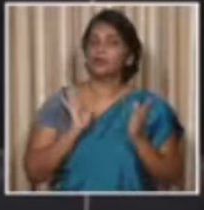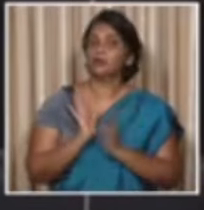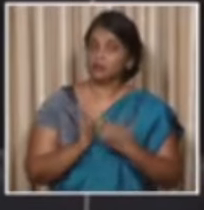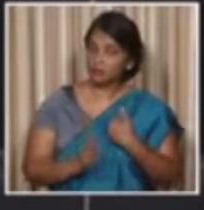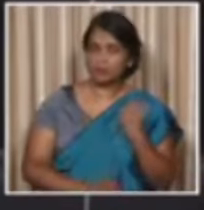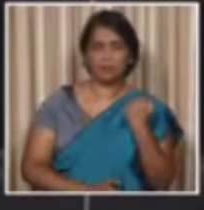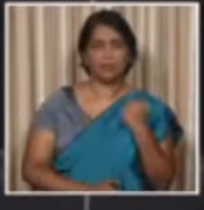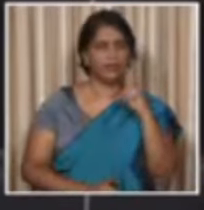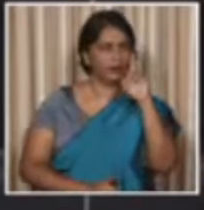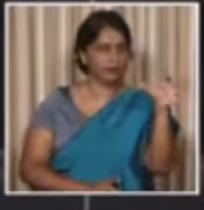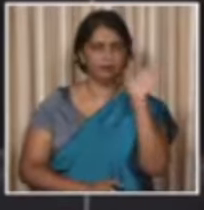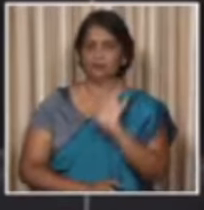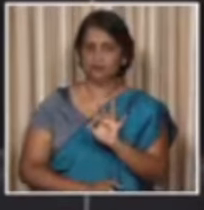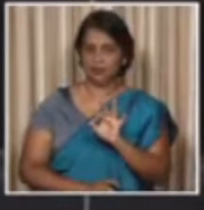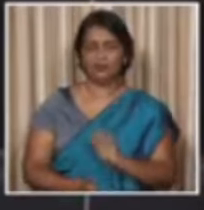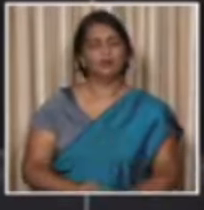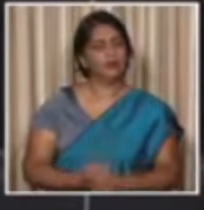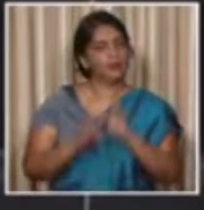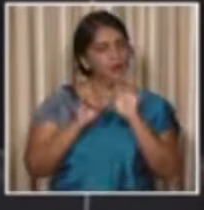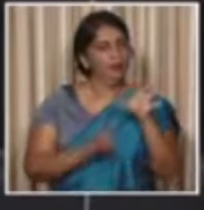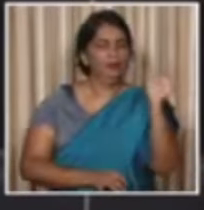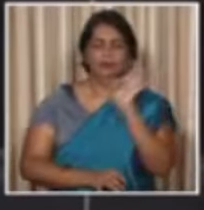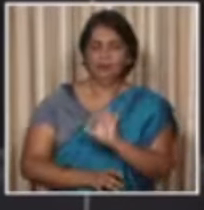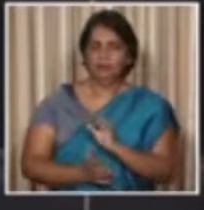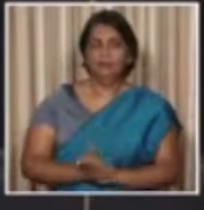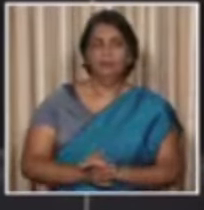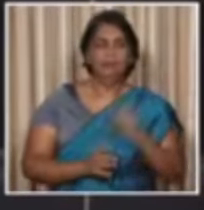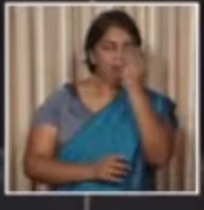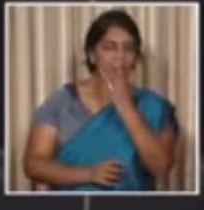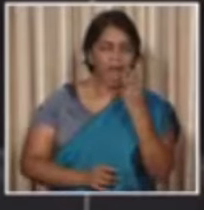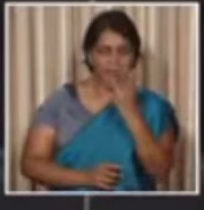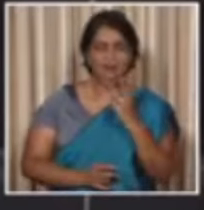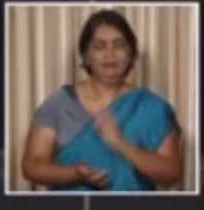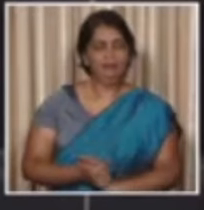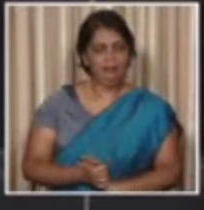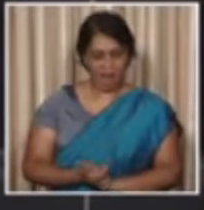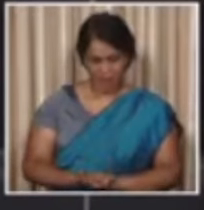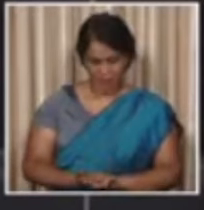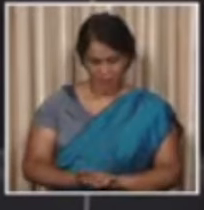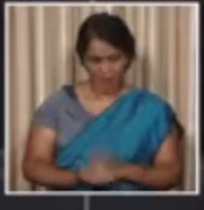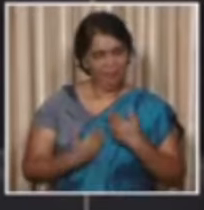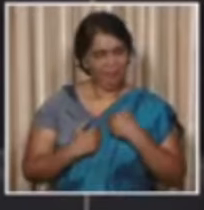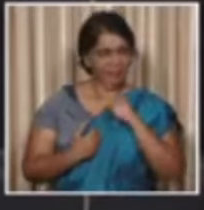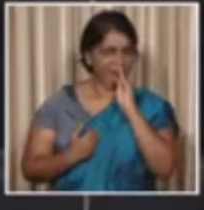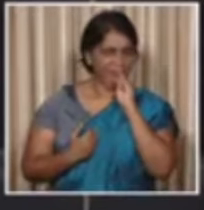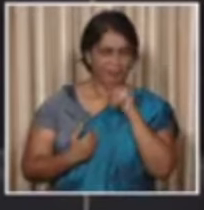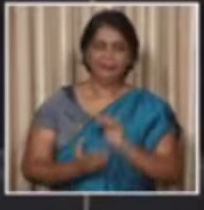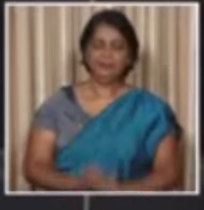අග්‍රාමාත්‍යතුමාට බලය තියෙනවා කෙනෙක් පත් කරනවා. ඒ අනුව පත් කරනවා. අනිත් 3 දෙනා අපි